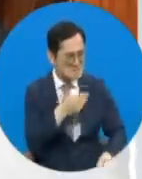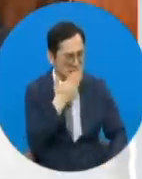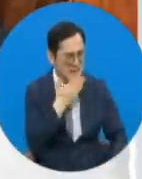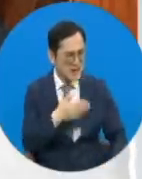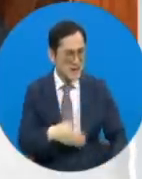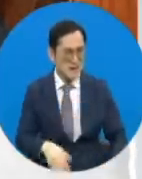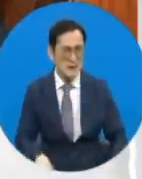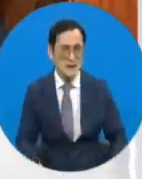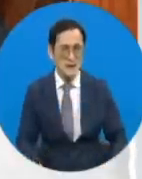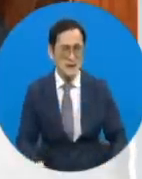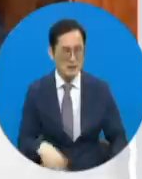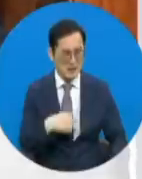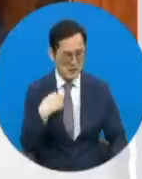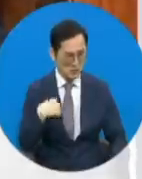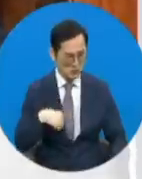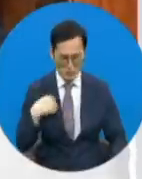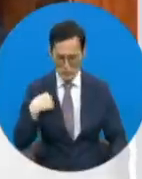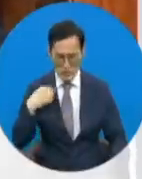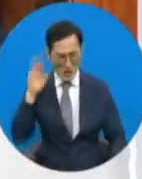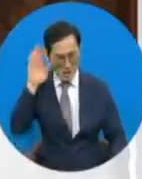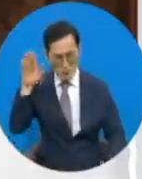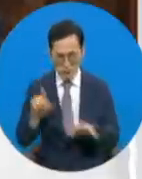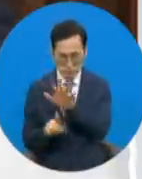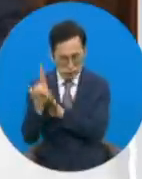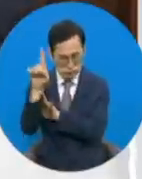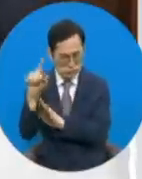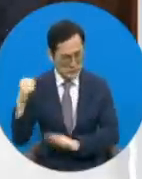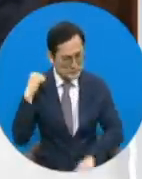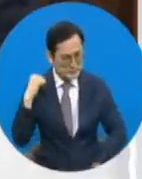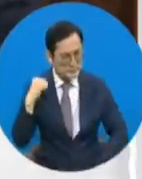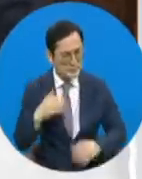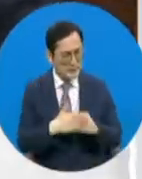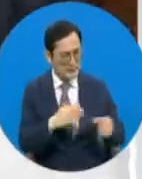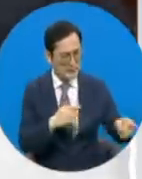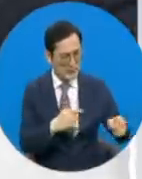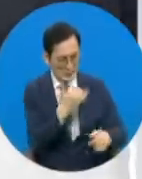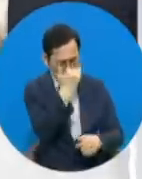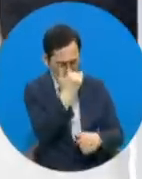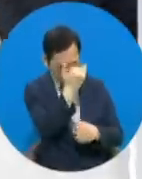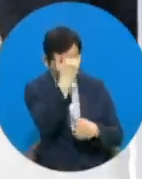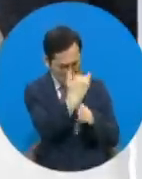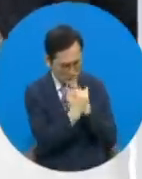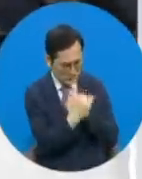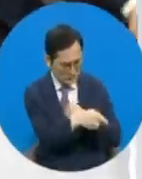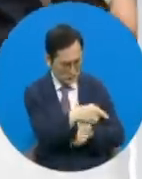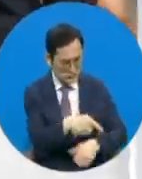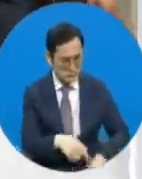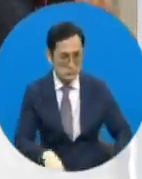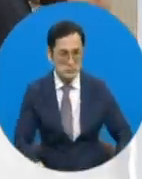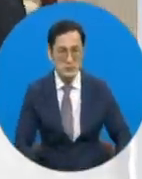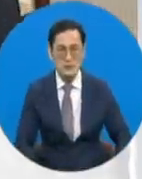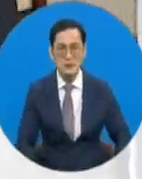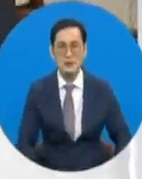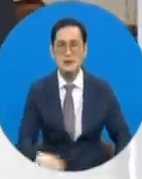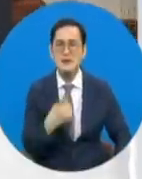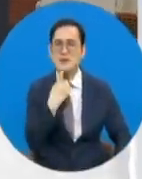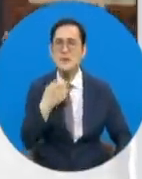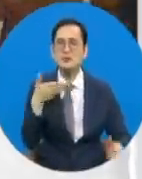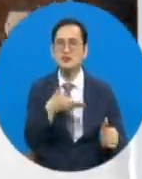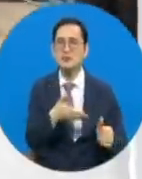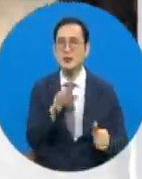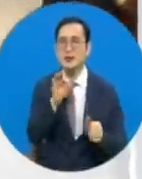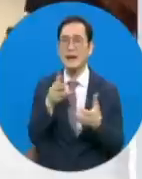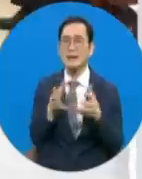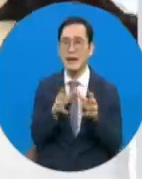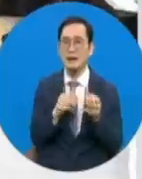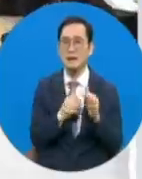너희들은 중국이 앞으로 세계 최고의 국가 되니까 줄 잘 서라. 이런 얘기예요. 일종의 협박이라고 볼 수 있는 거거든요. 근데 야당 대표가